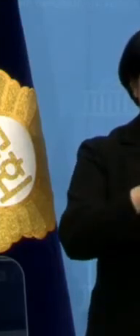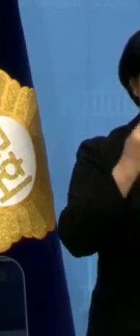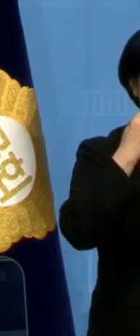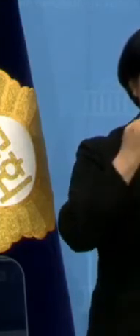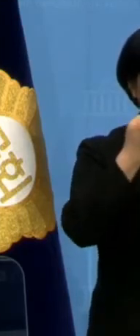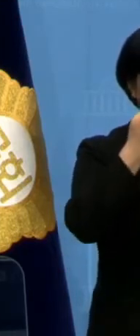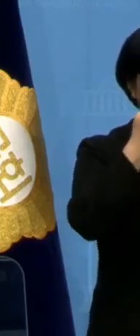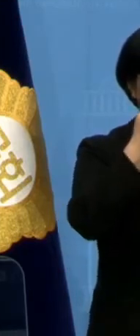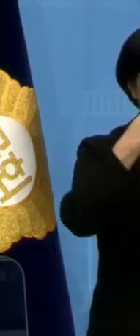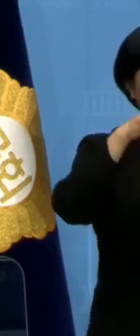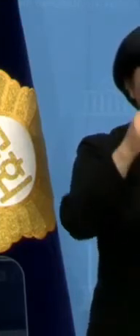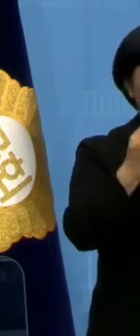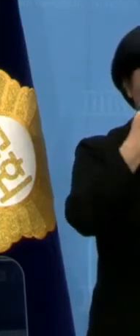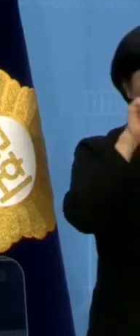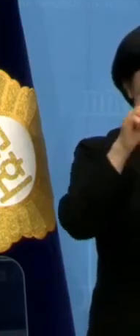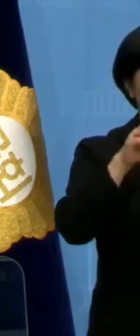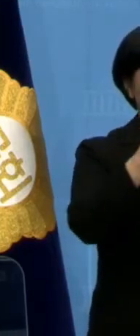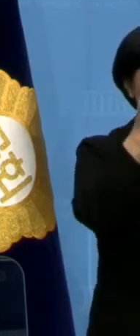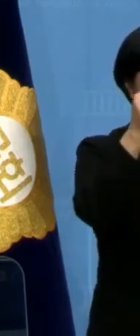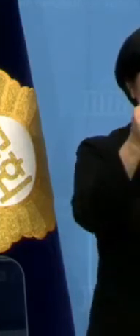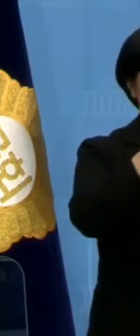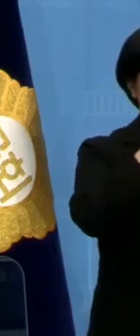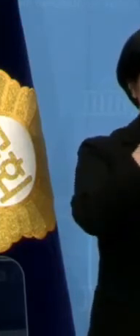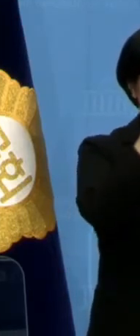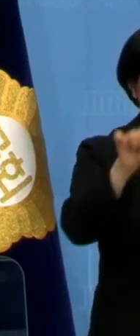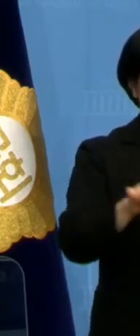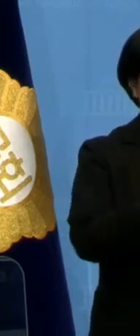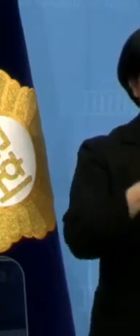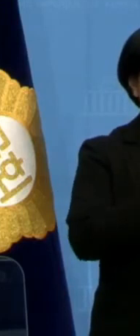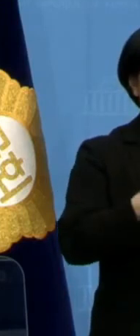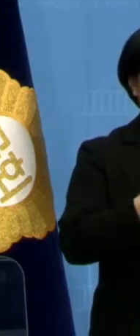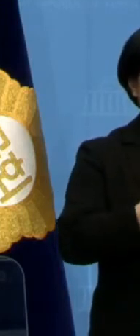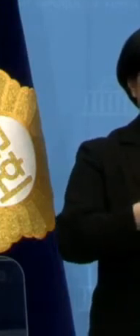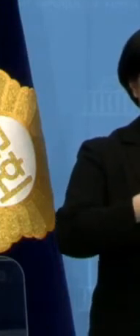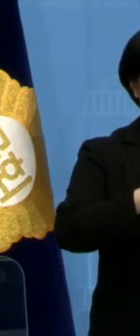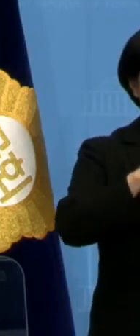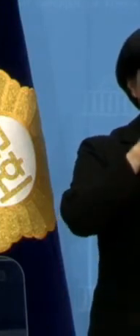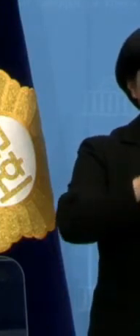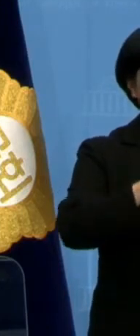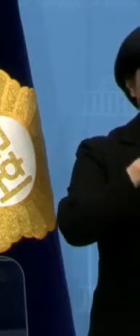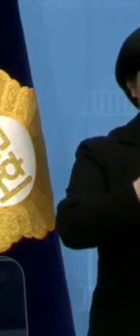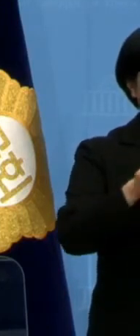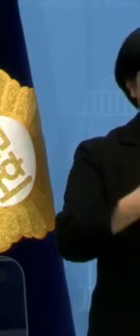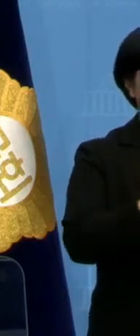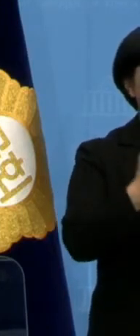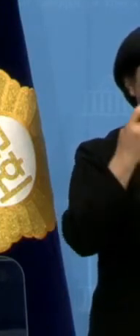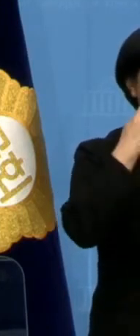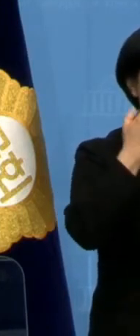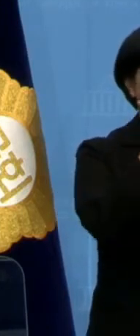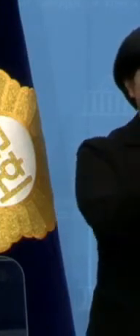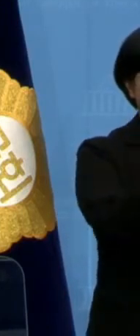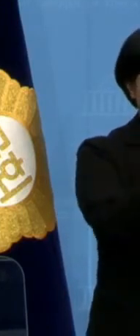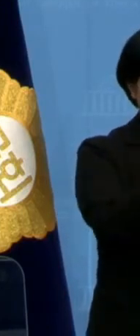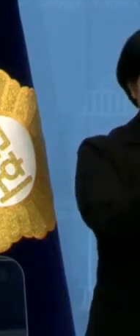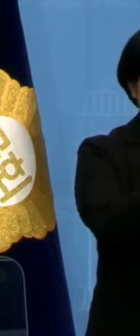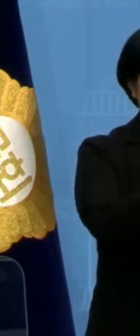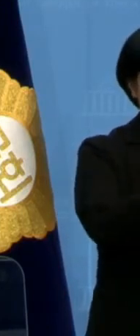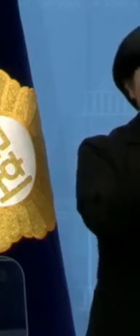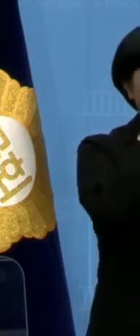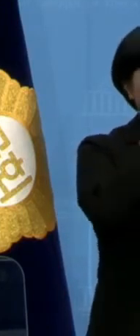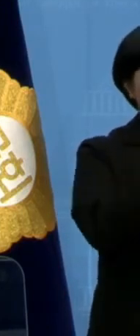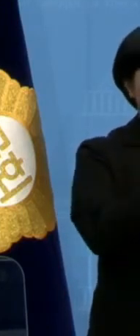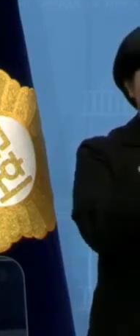동양대 총장 표창장을 부산대 의전원에 제출한 조민의 행위는 위조 사문서 행사에 해당한다.